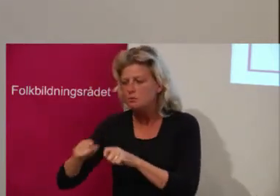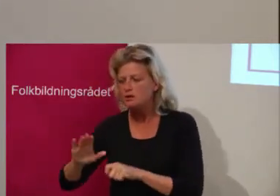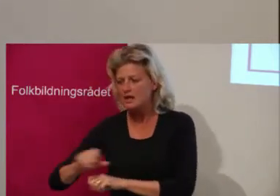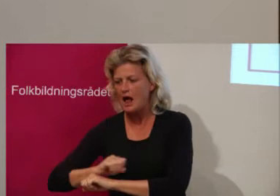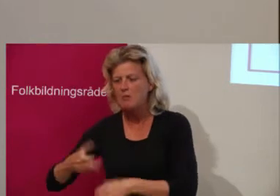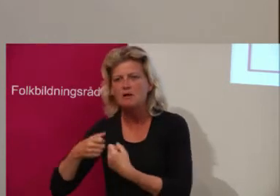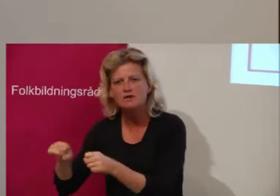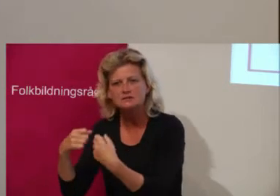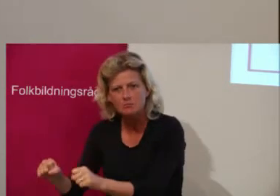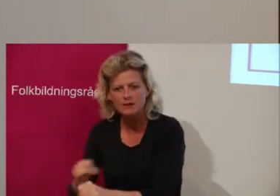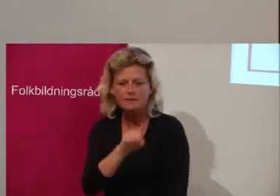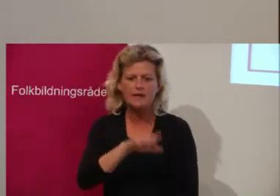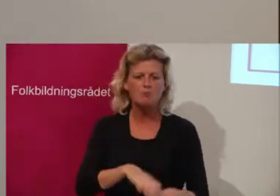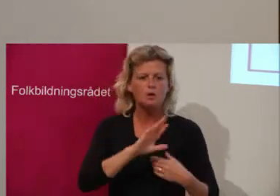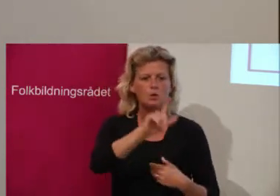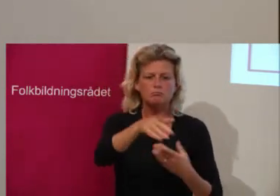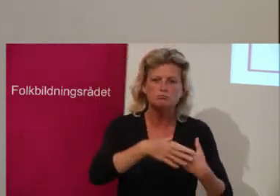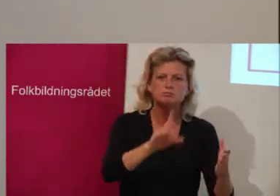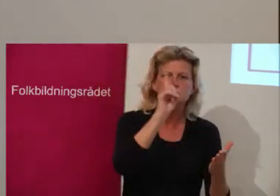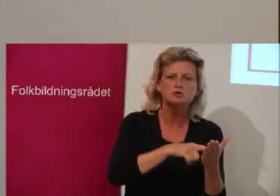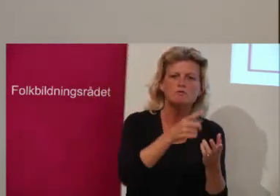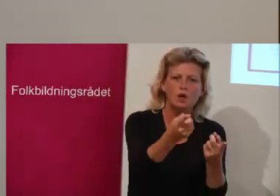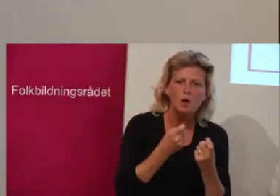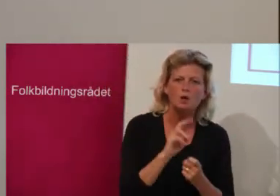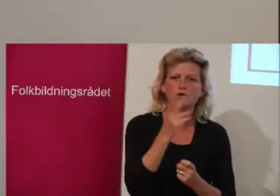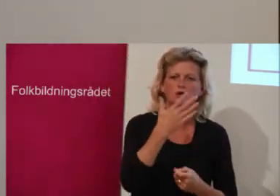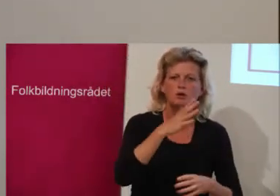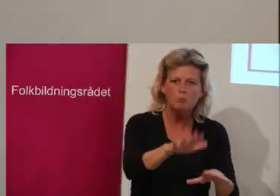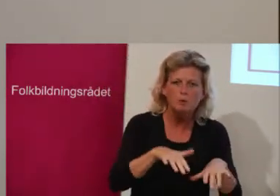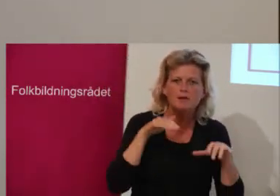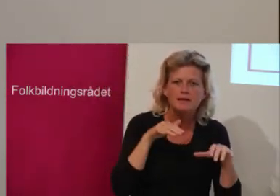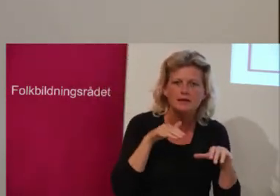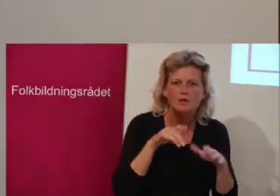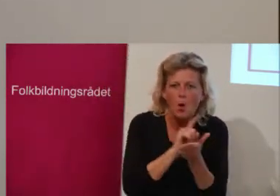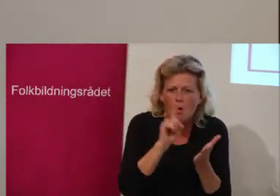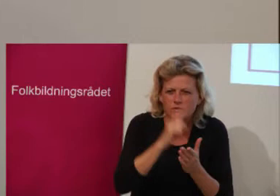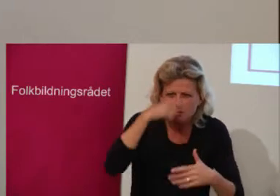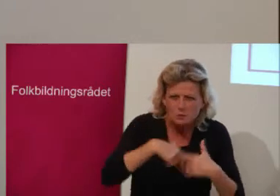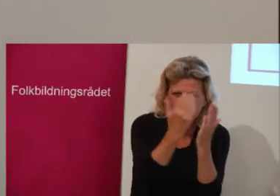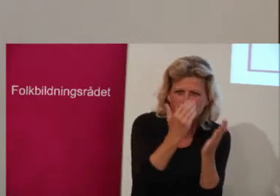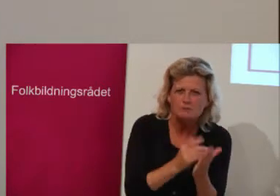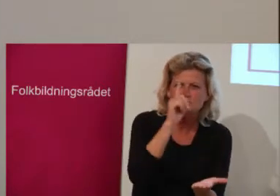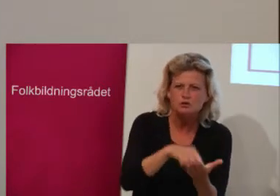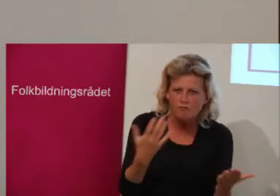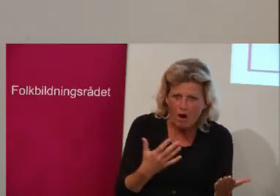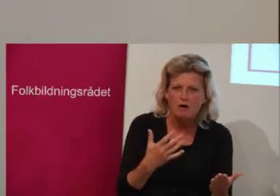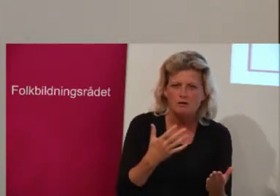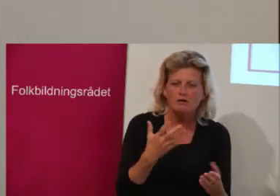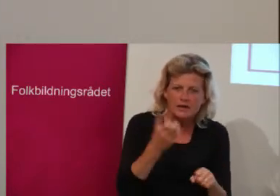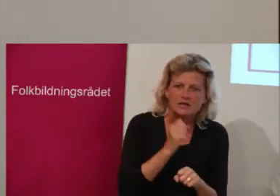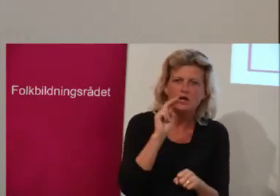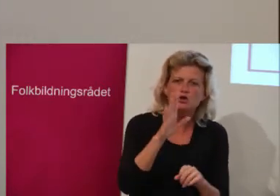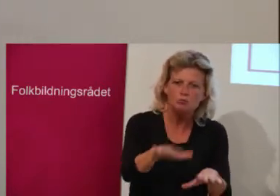sett som en utåtriktad verksamhet för att dra ny publik. Det gäller många sorts kulturprogram, att det handlar också om att dra ny publik